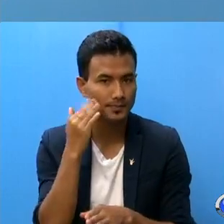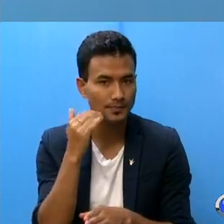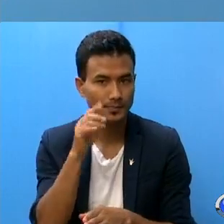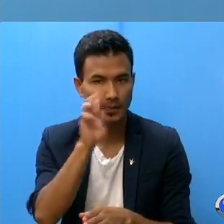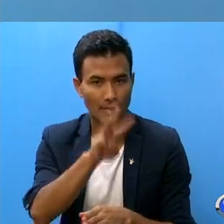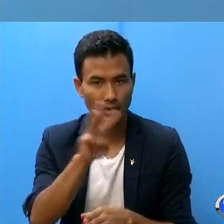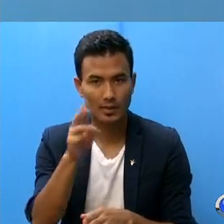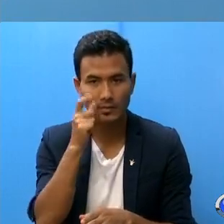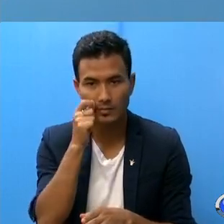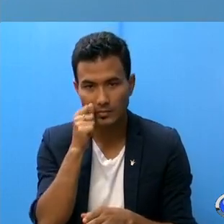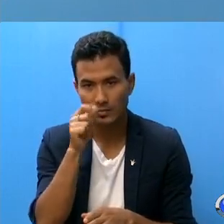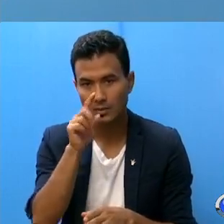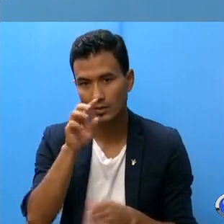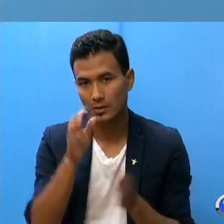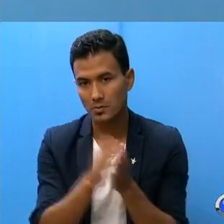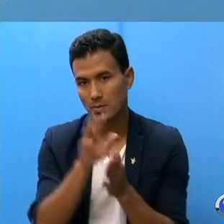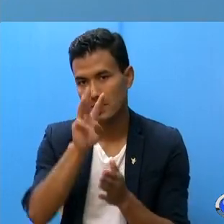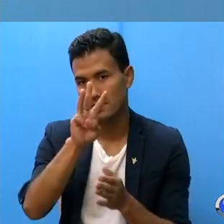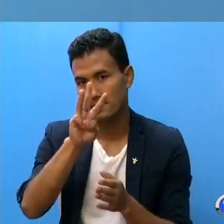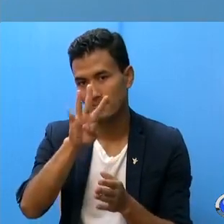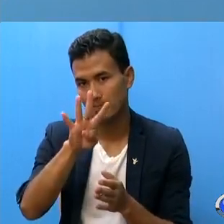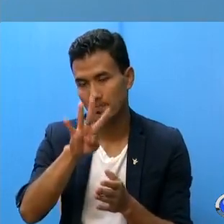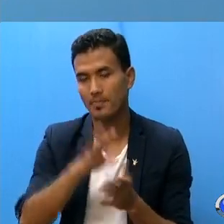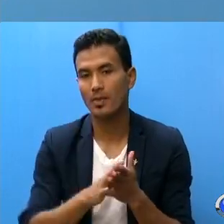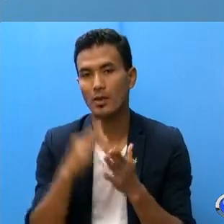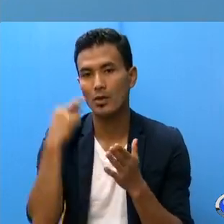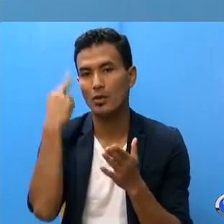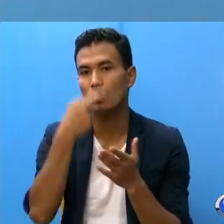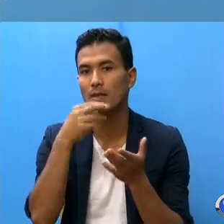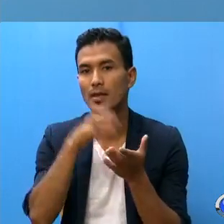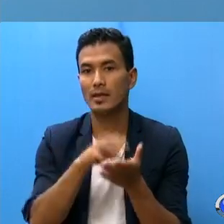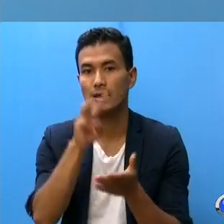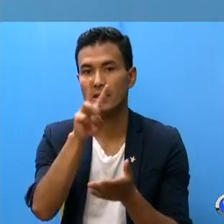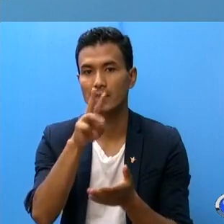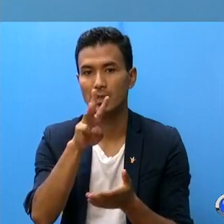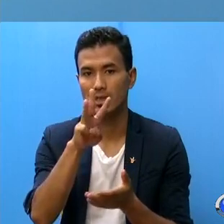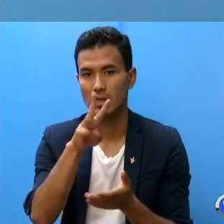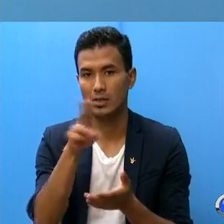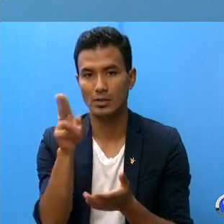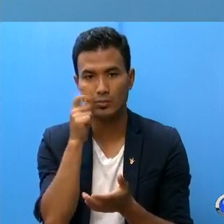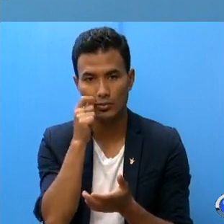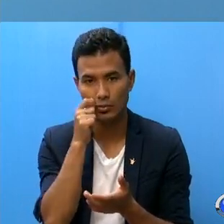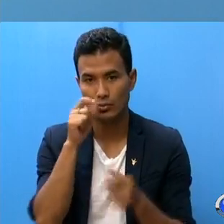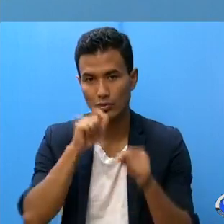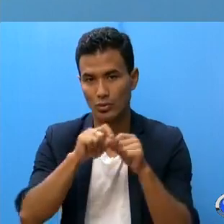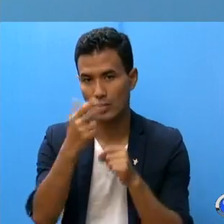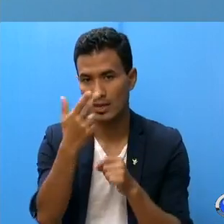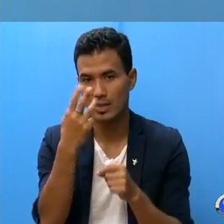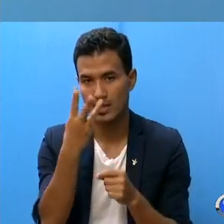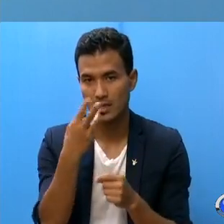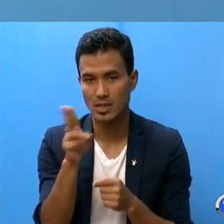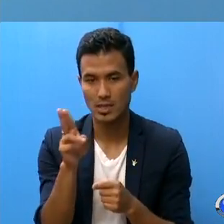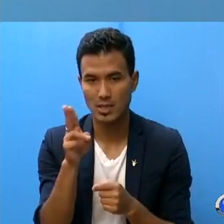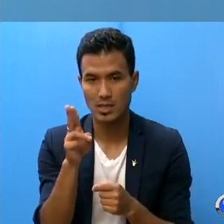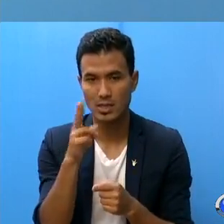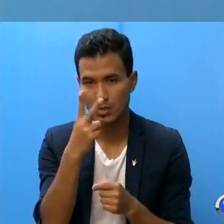21,000,000,000,000,000,000